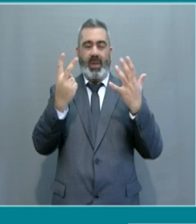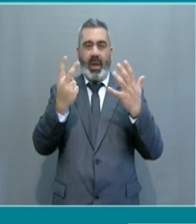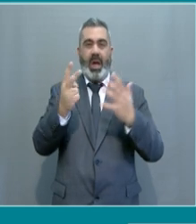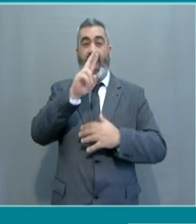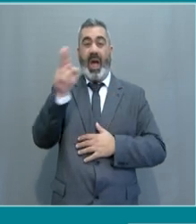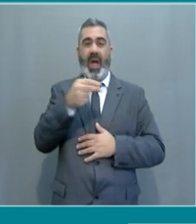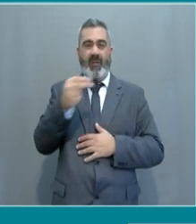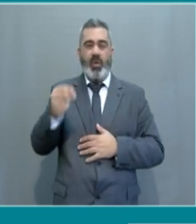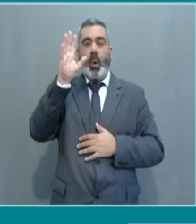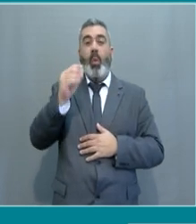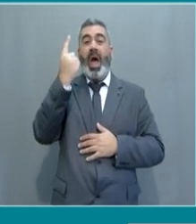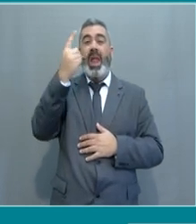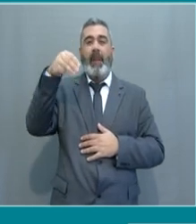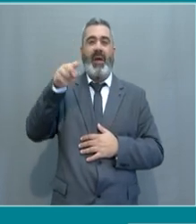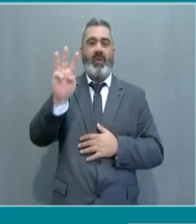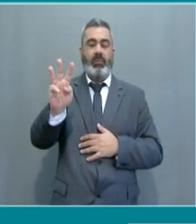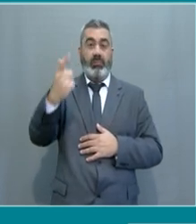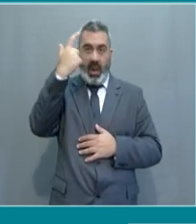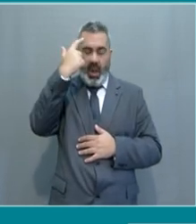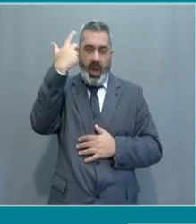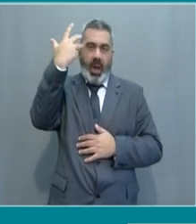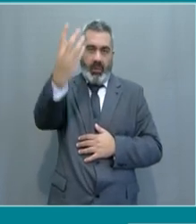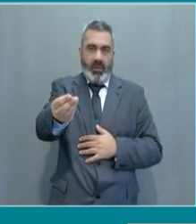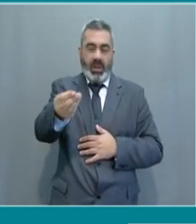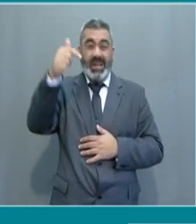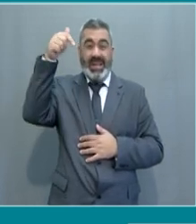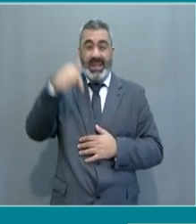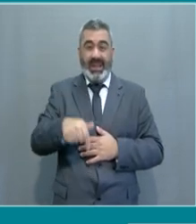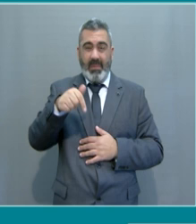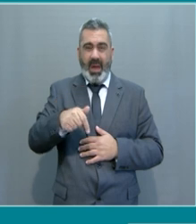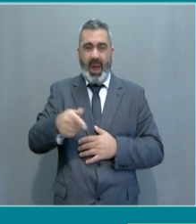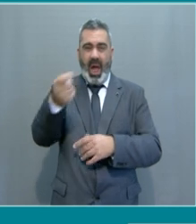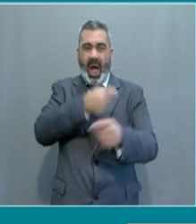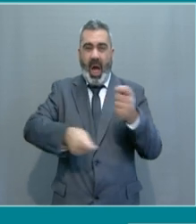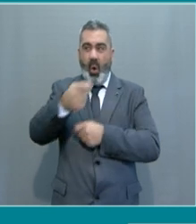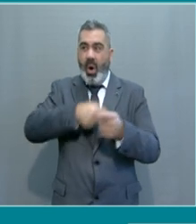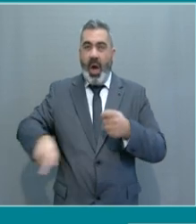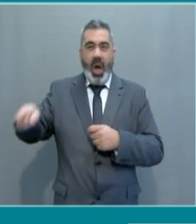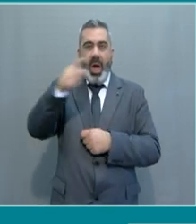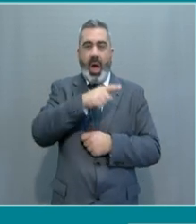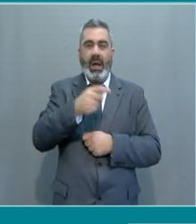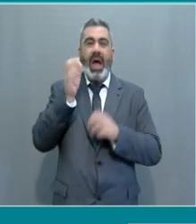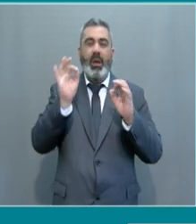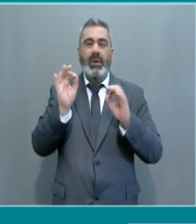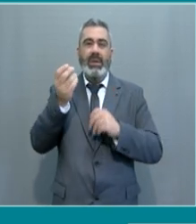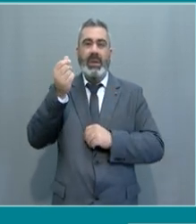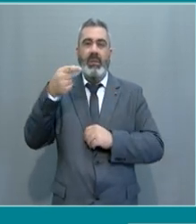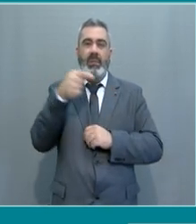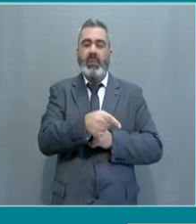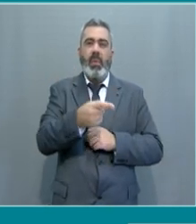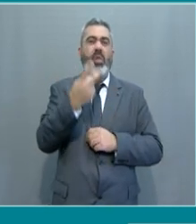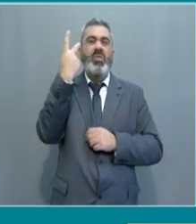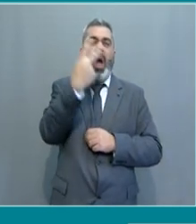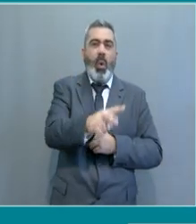ευρώ τη μεγαβατόρα. Καταλαβαίνετε τι σημαίνει αυτό στη σημερινή αγορά ενέργειας με τιμή συστήματος η οποία υπερβαίνει συχνά